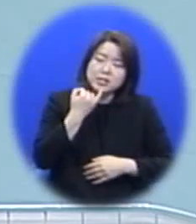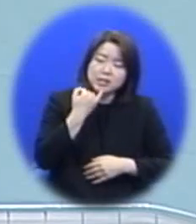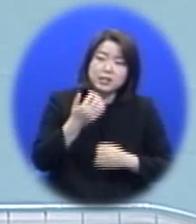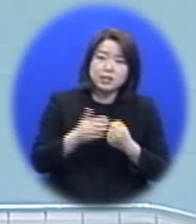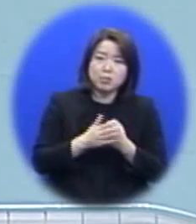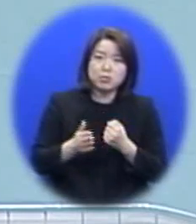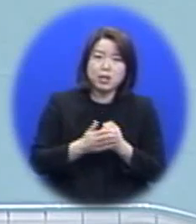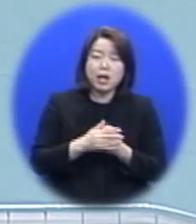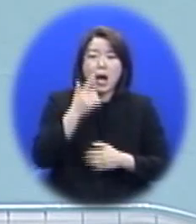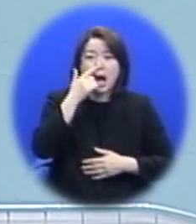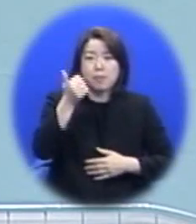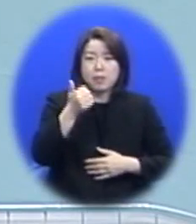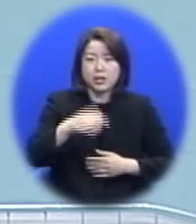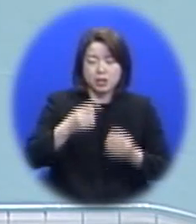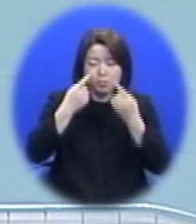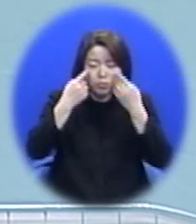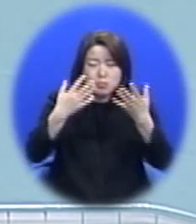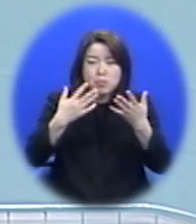분명한 복음을 깨닫게 해주세요.